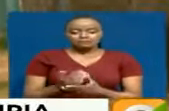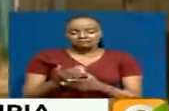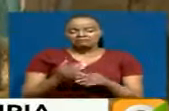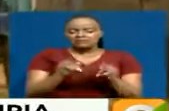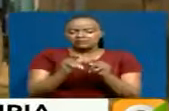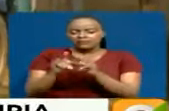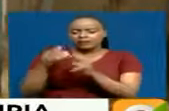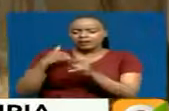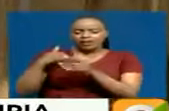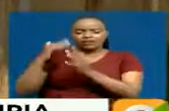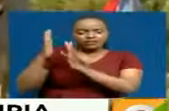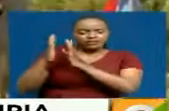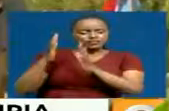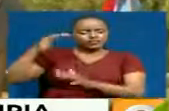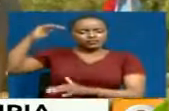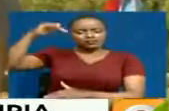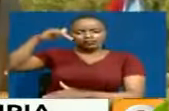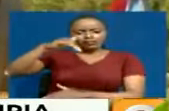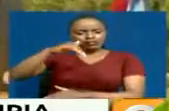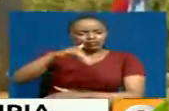Kana na hali tete ya usalama.